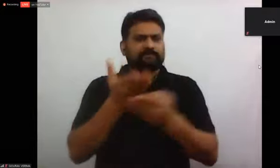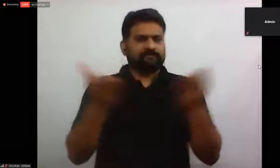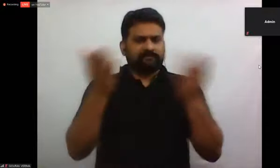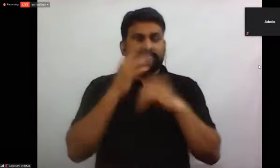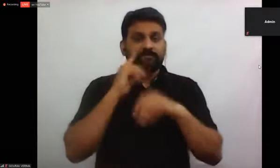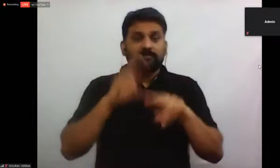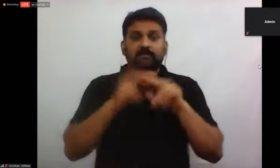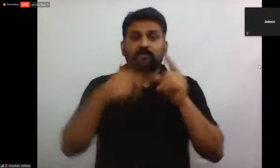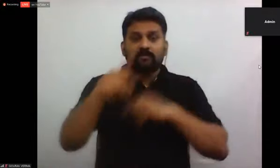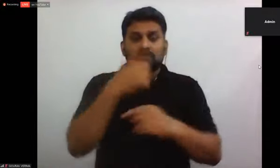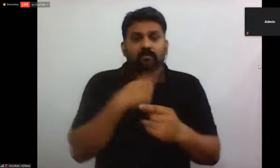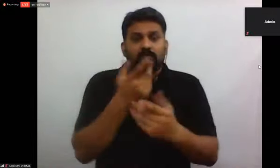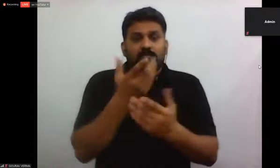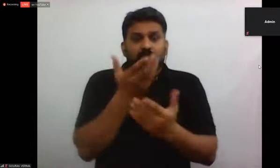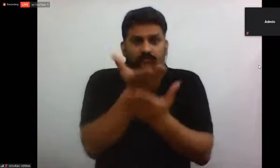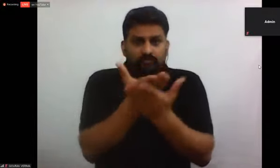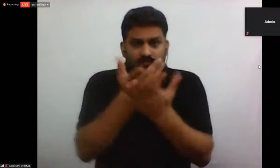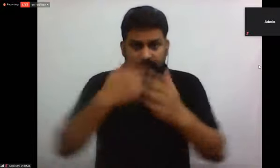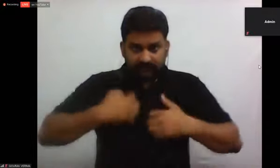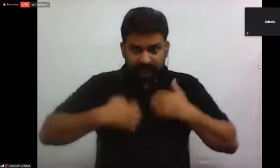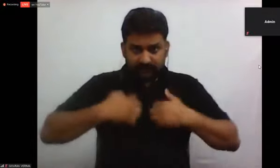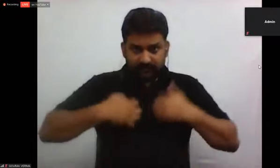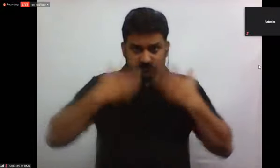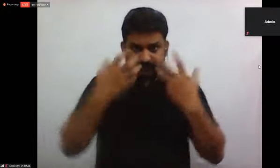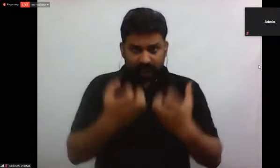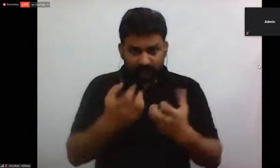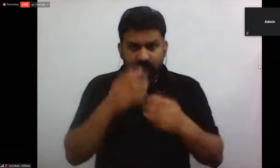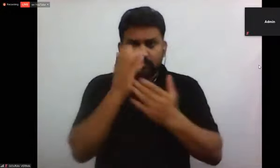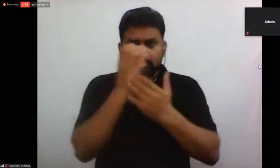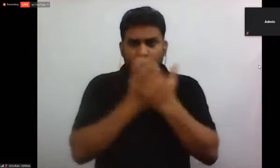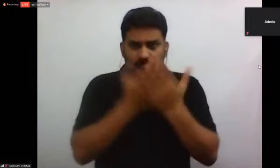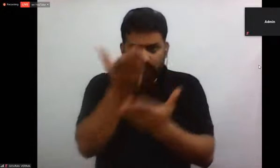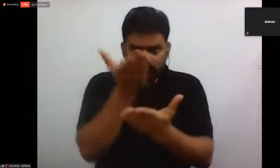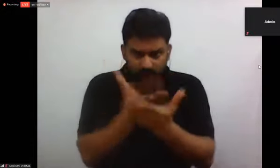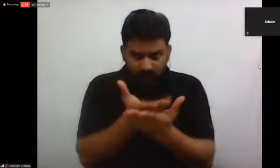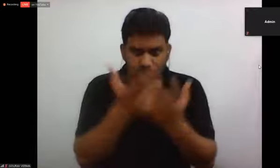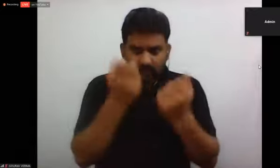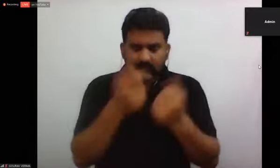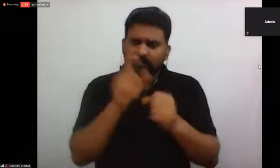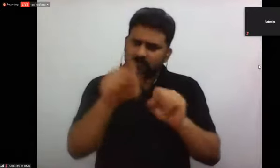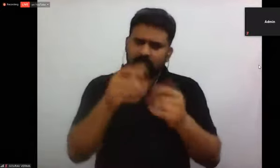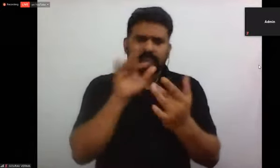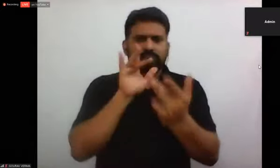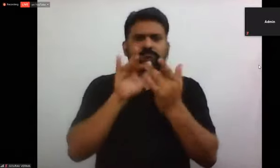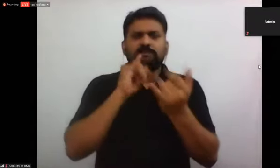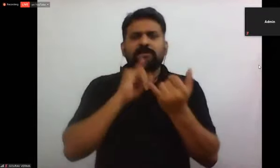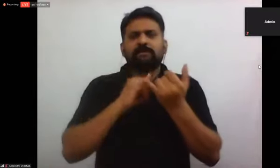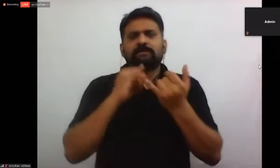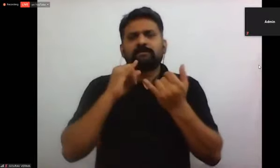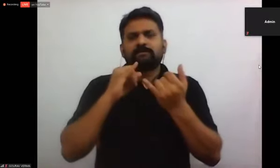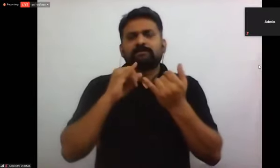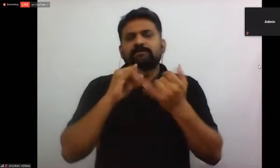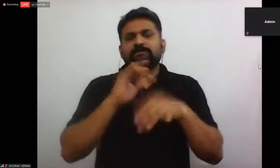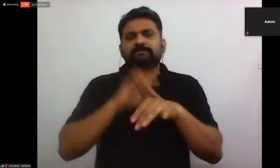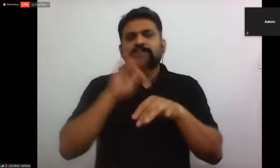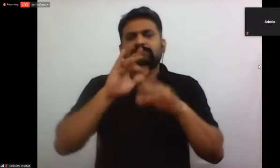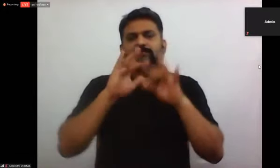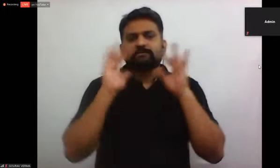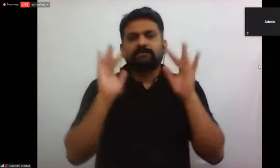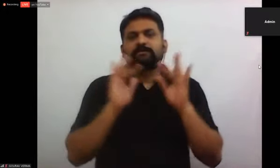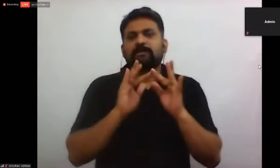भी पार्टिसिपेंट्स इंटरेस्टेड है कोर्स ज्वाइन करने के लिए, तो कृपया सेंस इंटरनेशनल इंडिया के वेबसाइट में